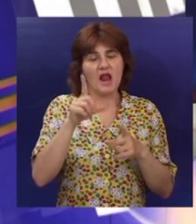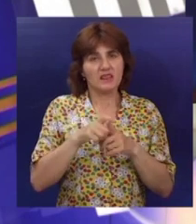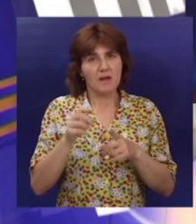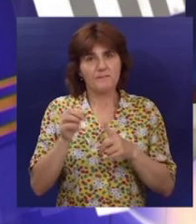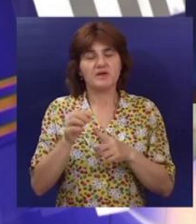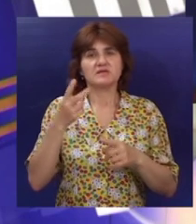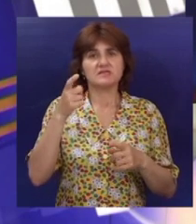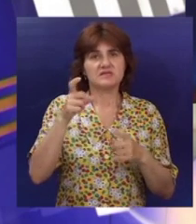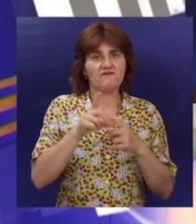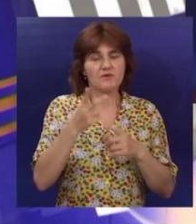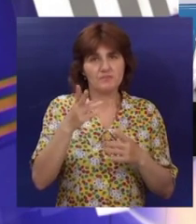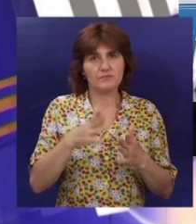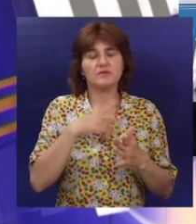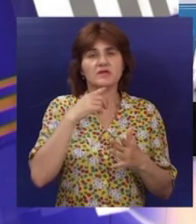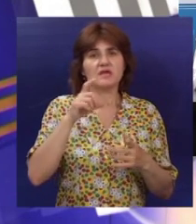i DSS.